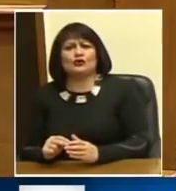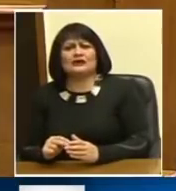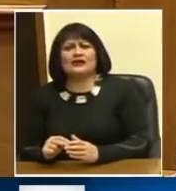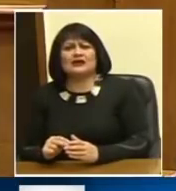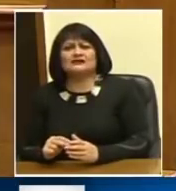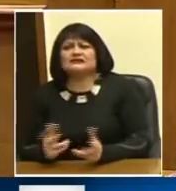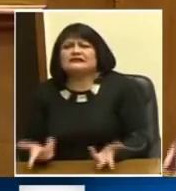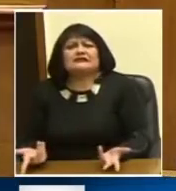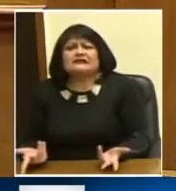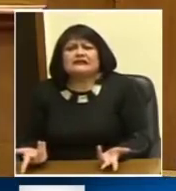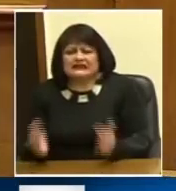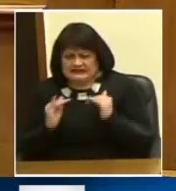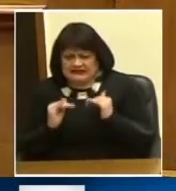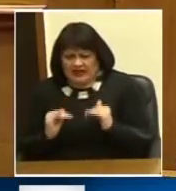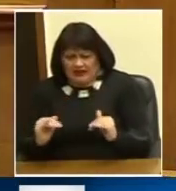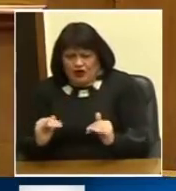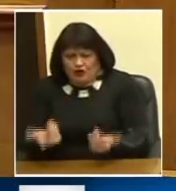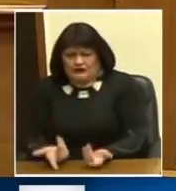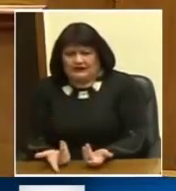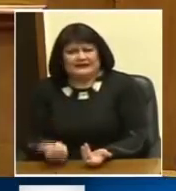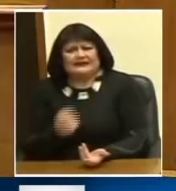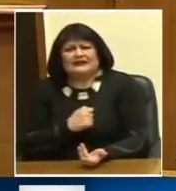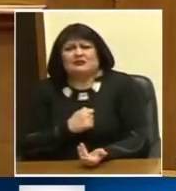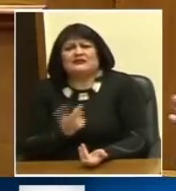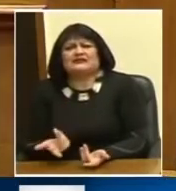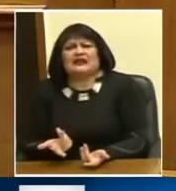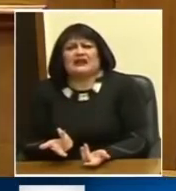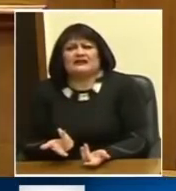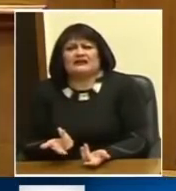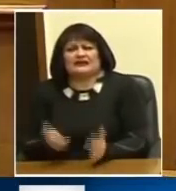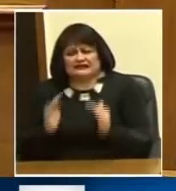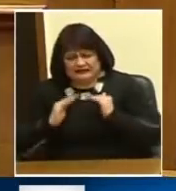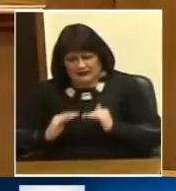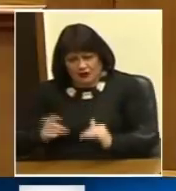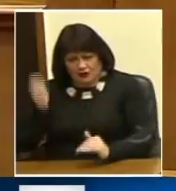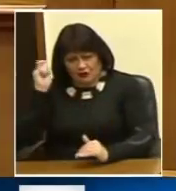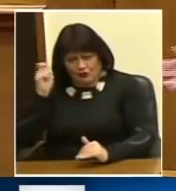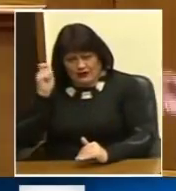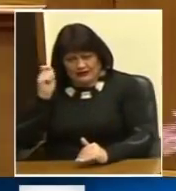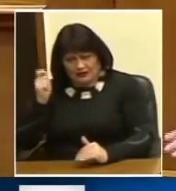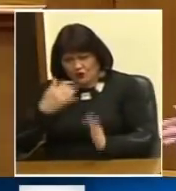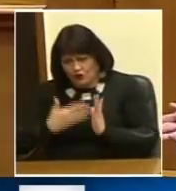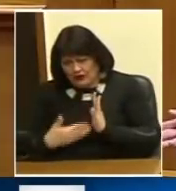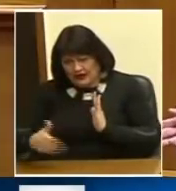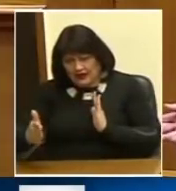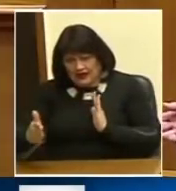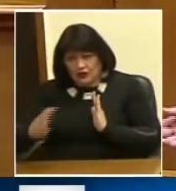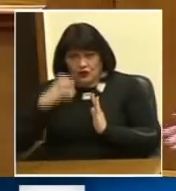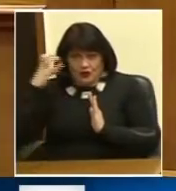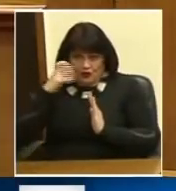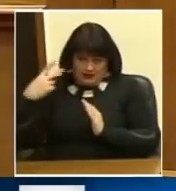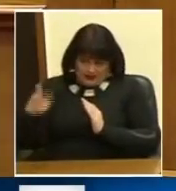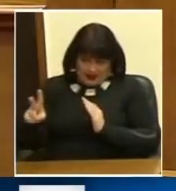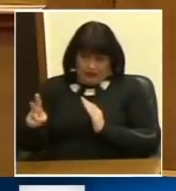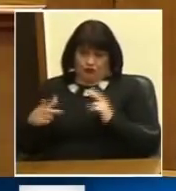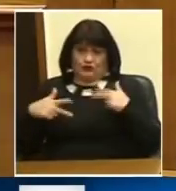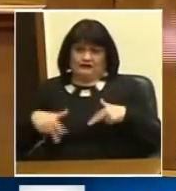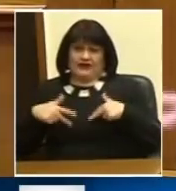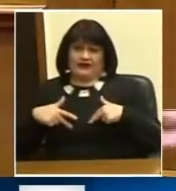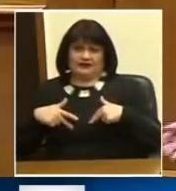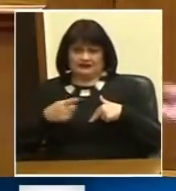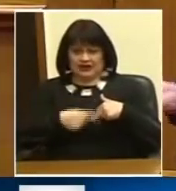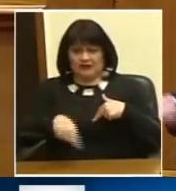ζητάει? Θεωρεί βεβαίως ότι το σταθερό πολιτικό κύκλο για μια κυβέρνηση εννοεί την κυβέρνηση της Νέας Δημοκρατίας. Όλοι οι άλλοι φτερά